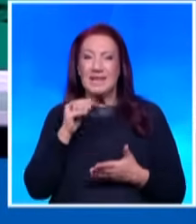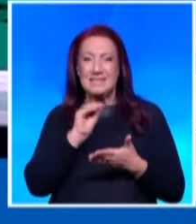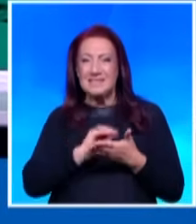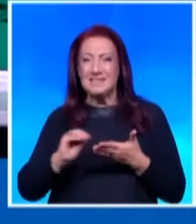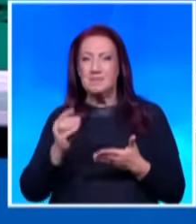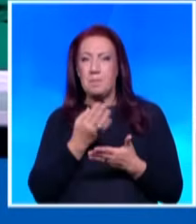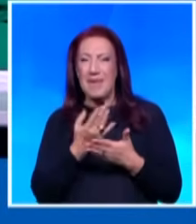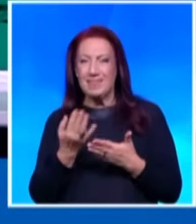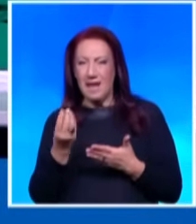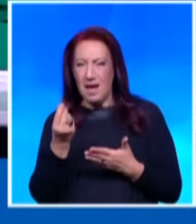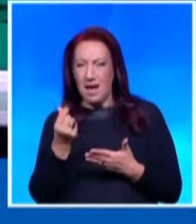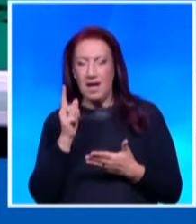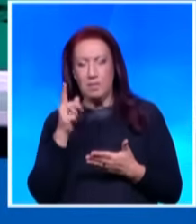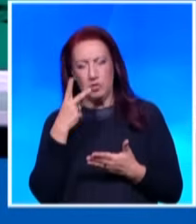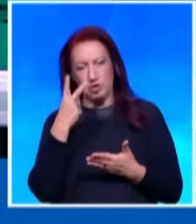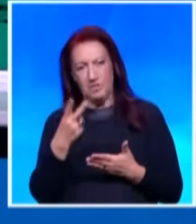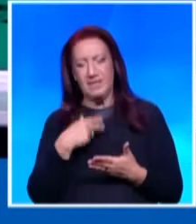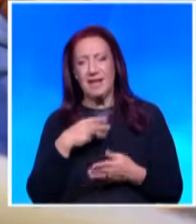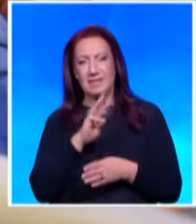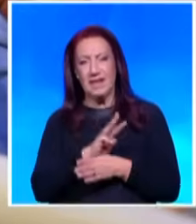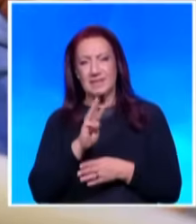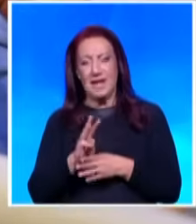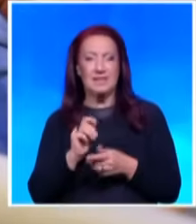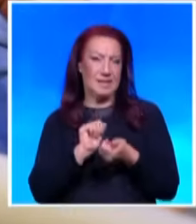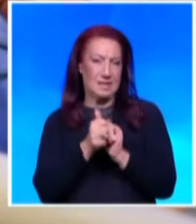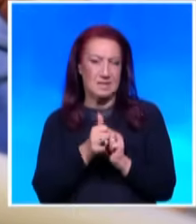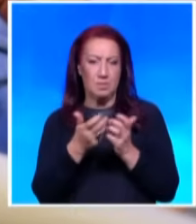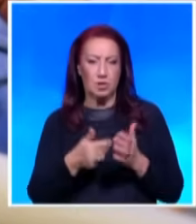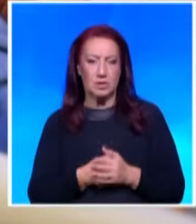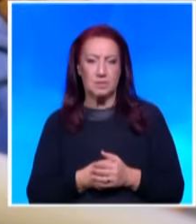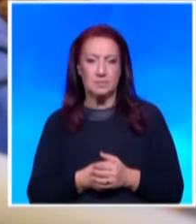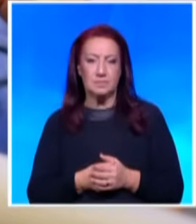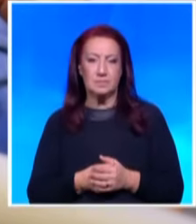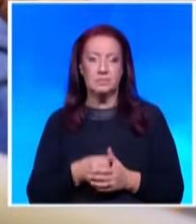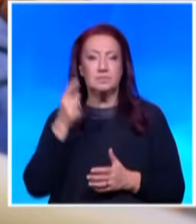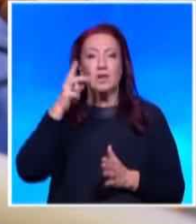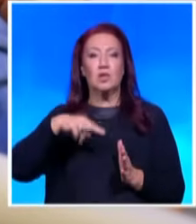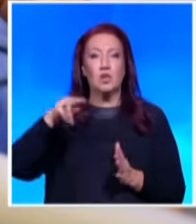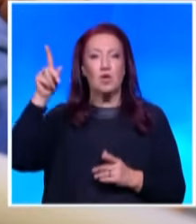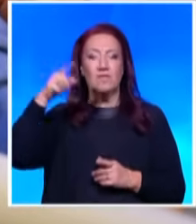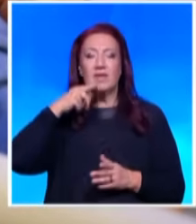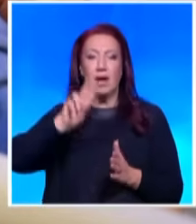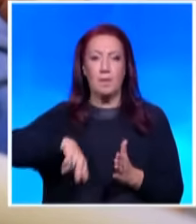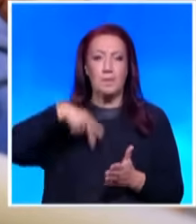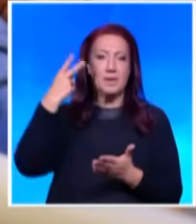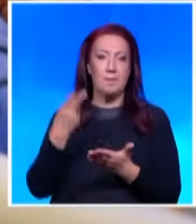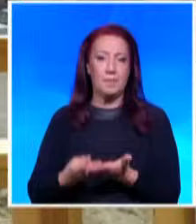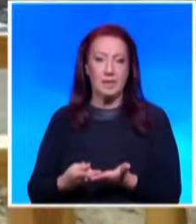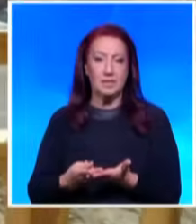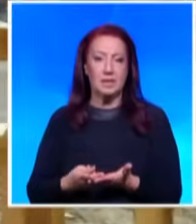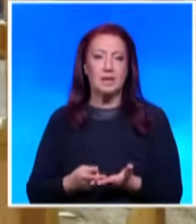на сайта btvsport.bg. В Норвегия припаднах и там. На бързяван часа